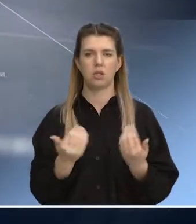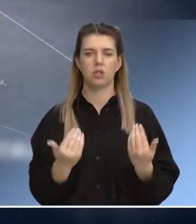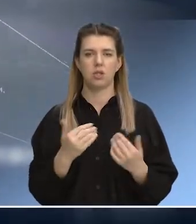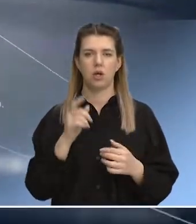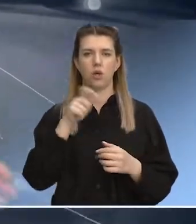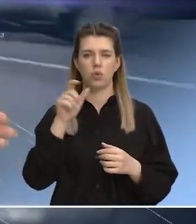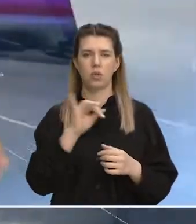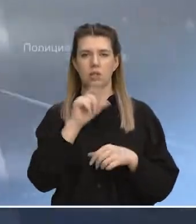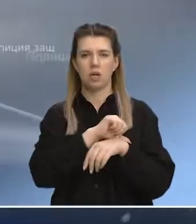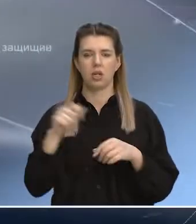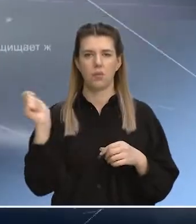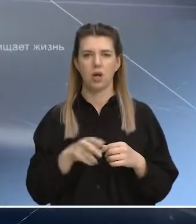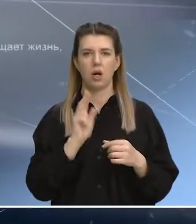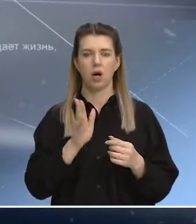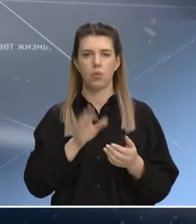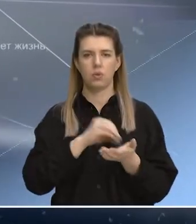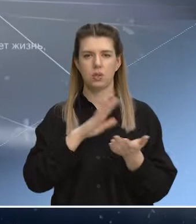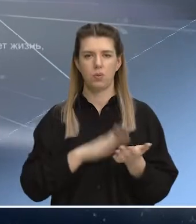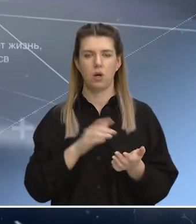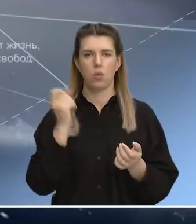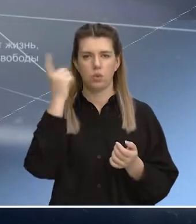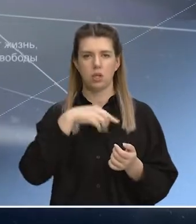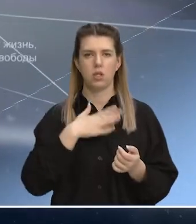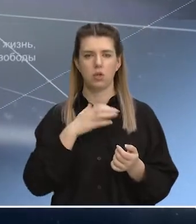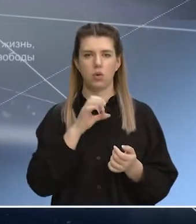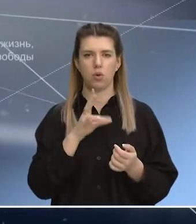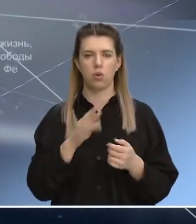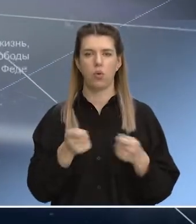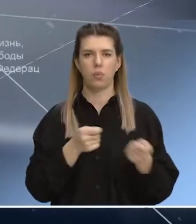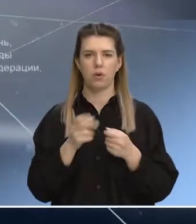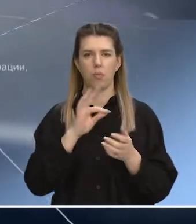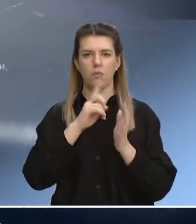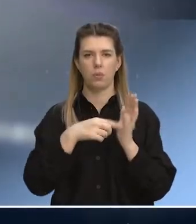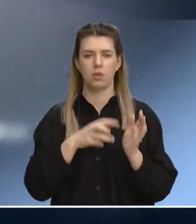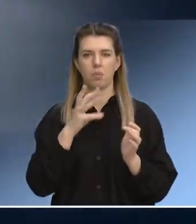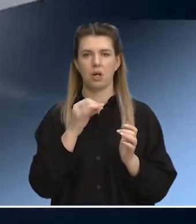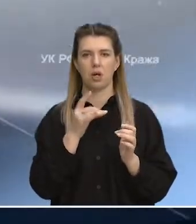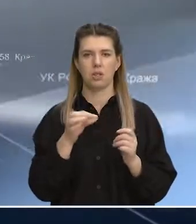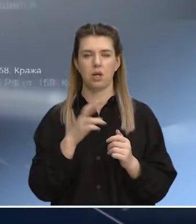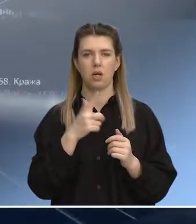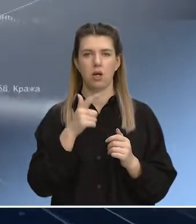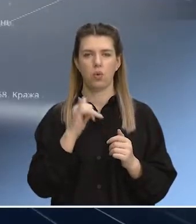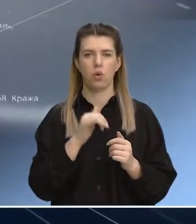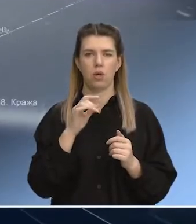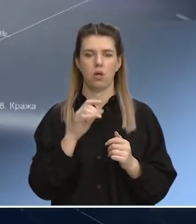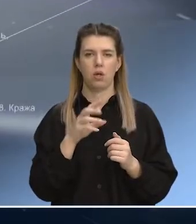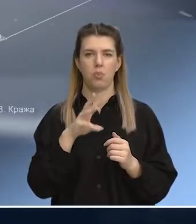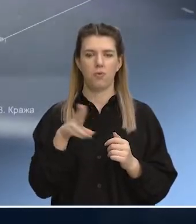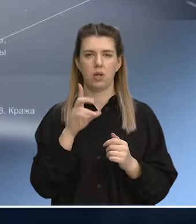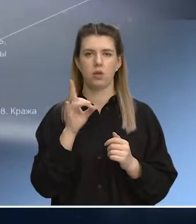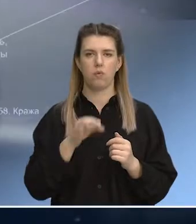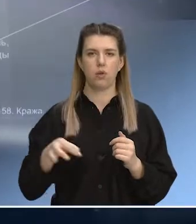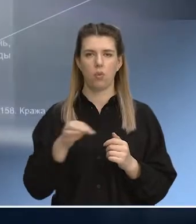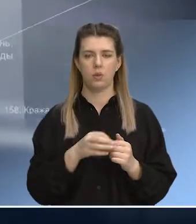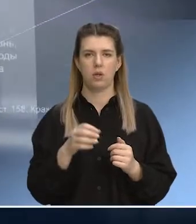теперь иностранцы обязаны проходить регистрацию, мы поинтересовались у сотрудника управления по вопросам миграции ГУ МВД России по